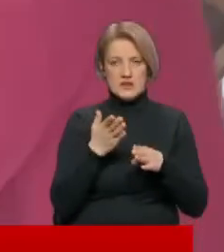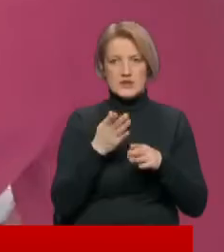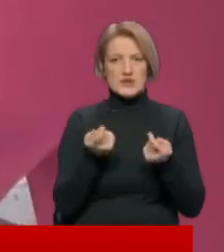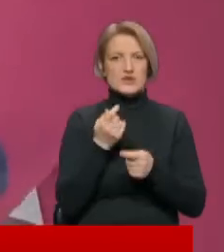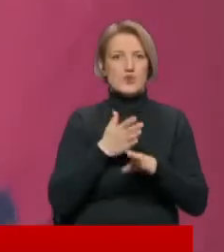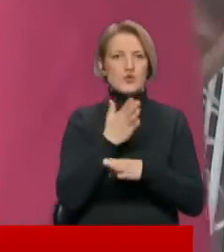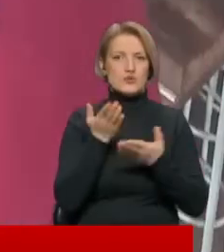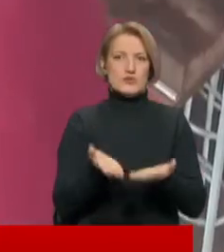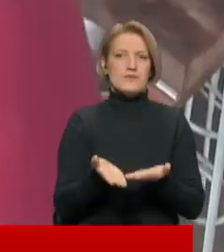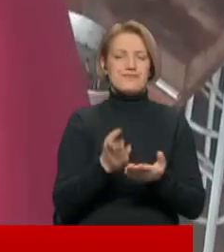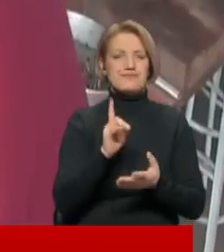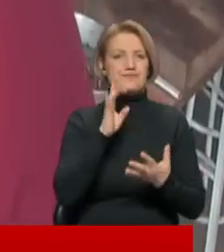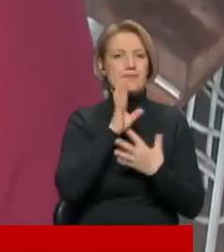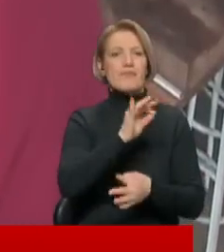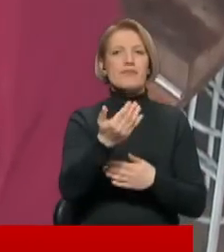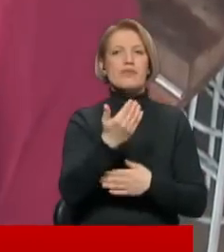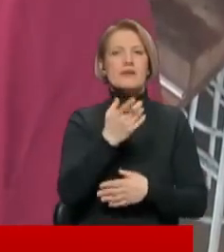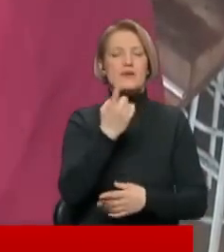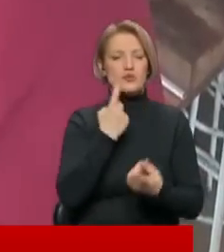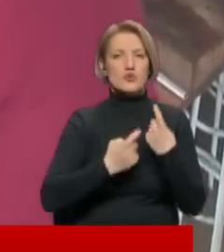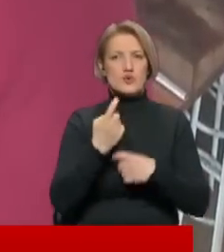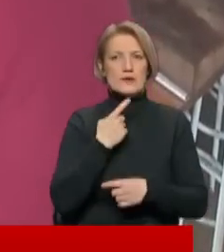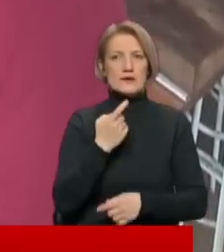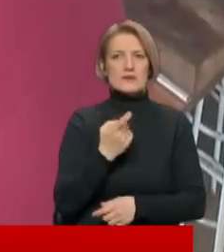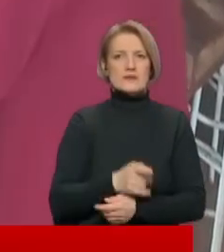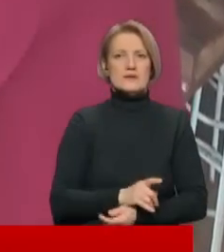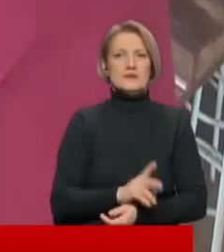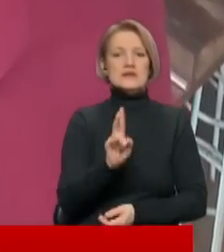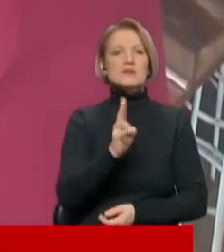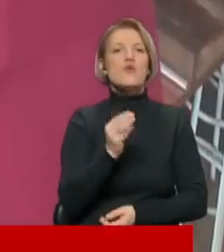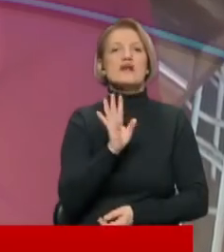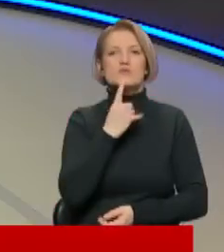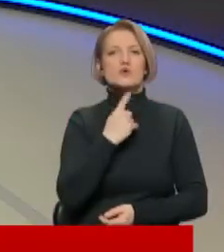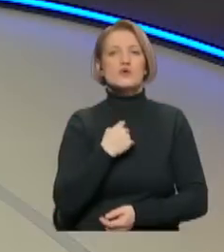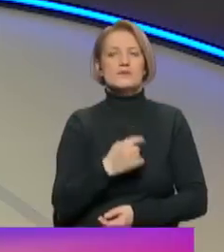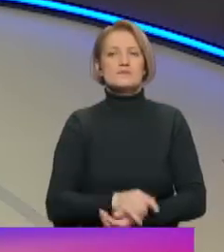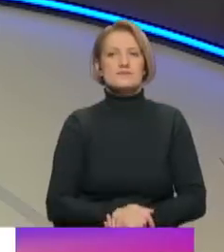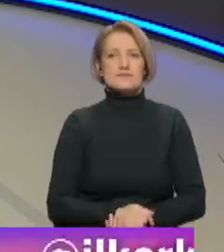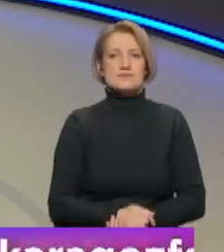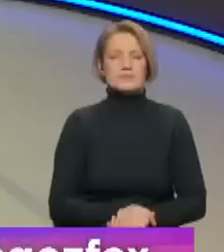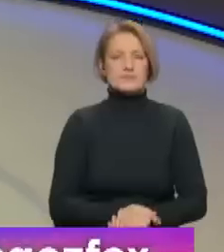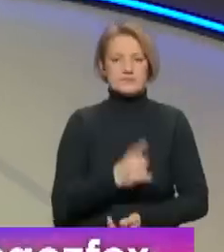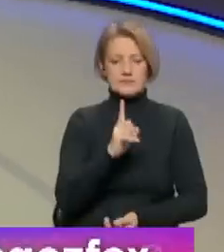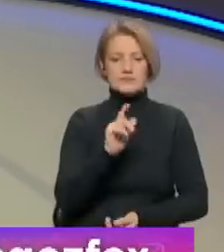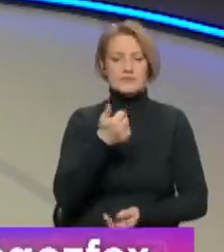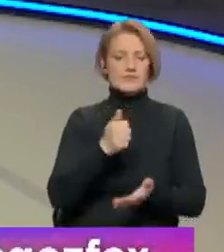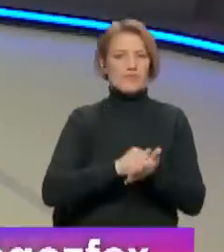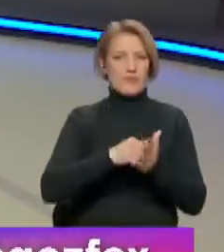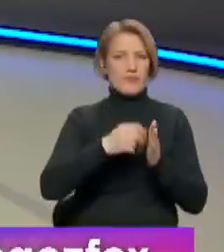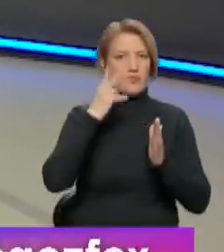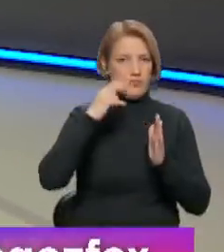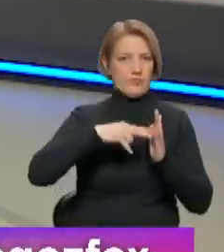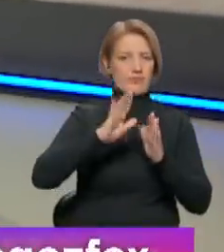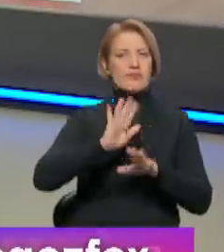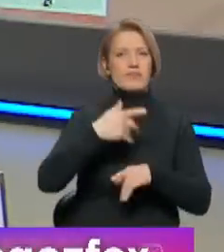söyleyeyim şimdi adamlar geliyor mesela soruyor geliyor 20 Olmaz mı diyor bir gün gazetesini okuduktan